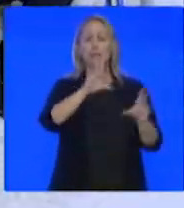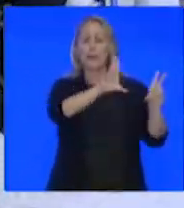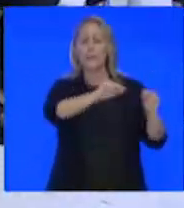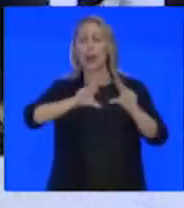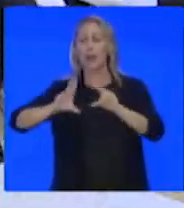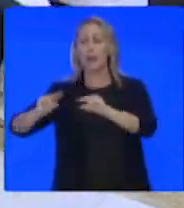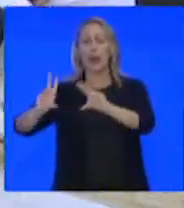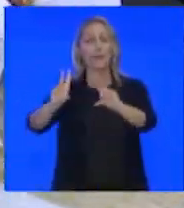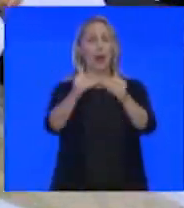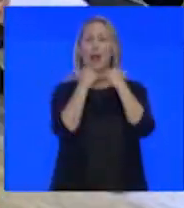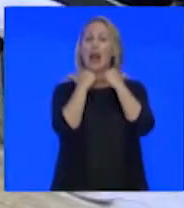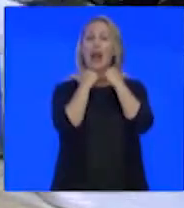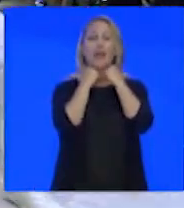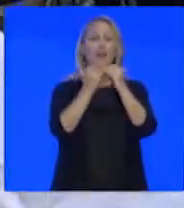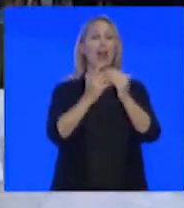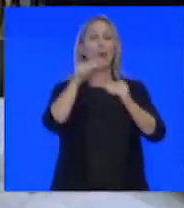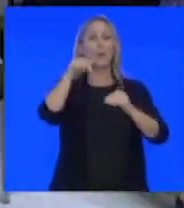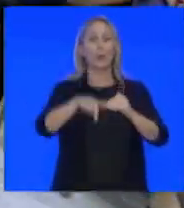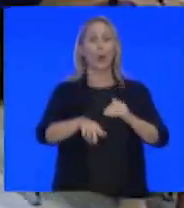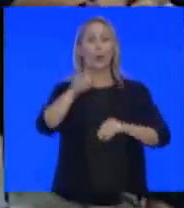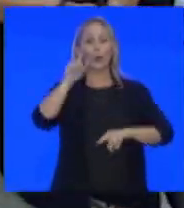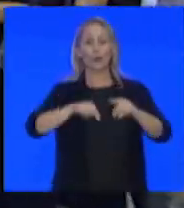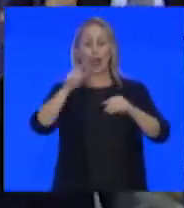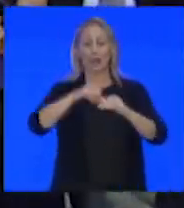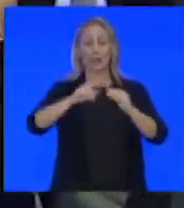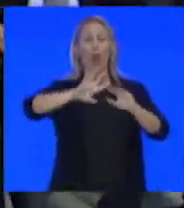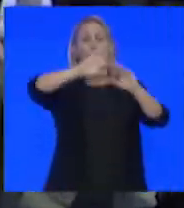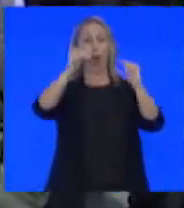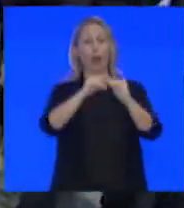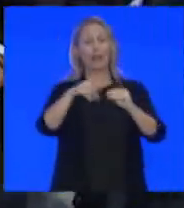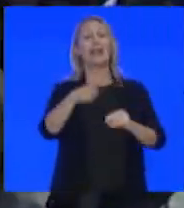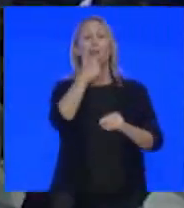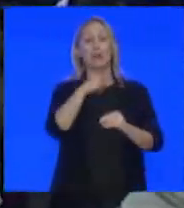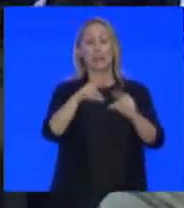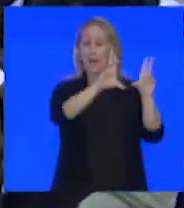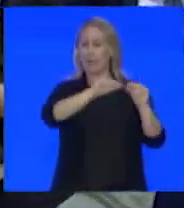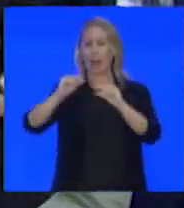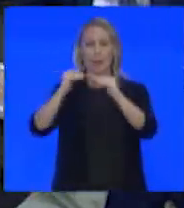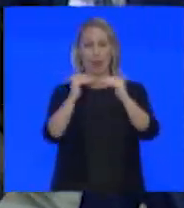δεν μπορούν να συγχέονται με την εξίσωση προς τα κάτω.